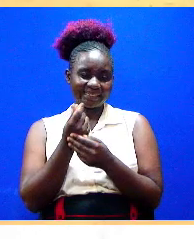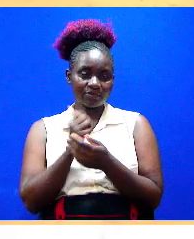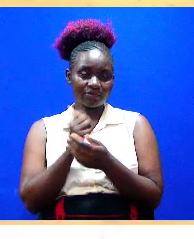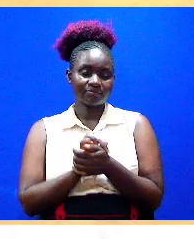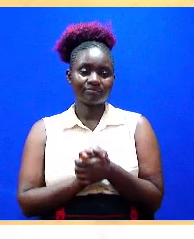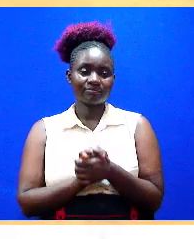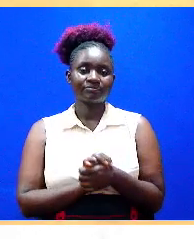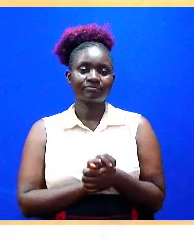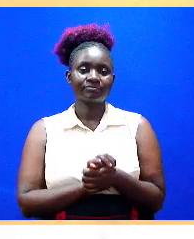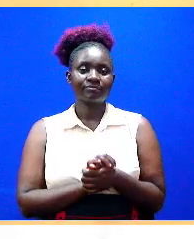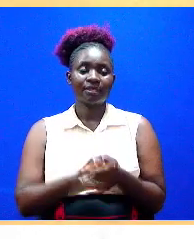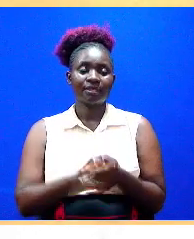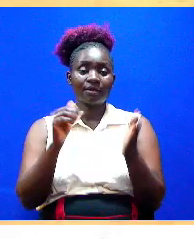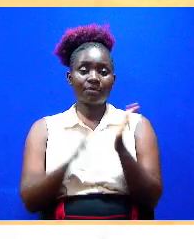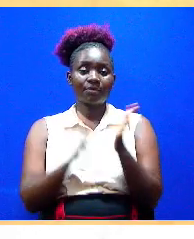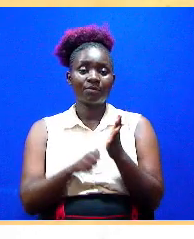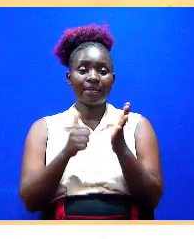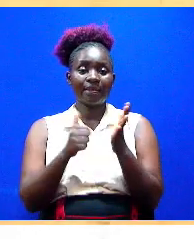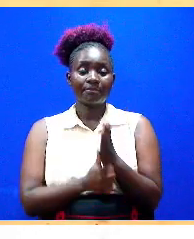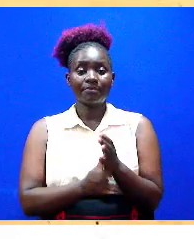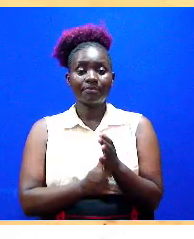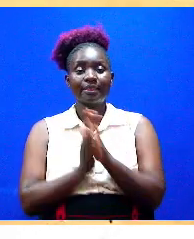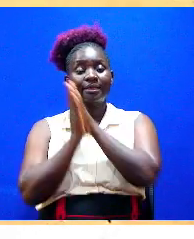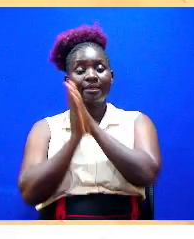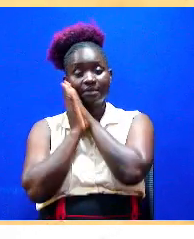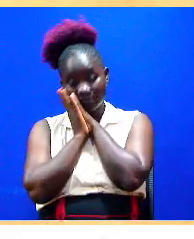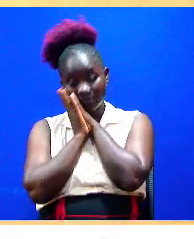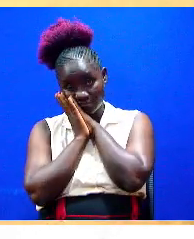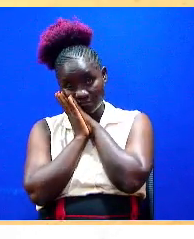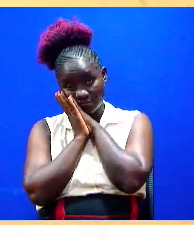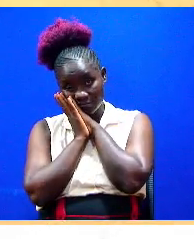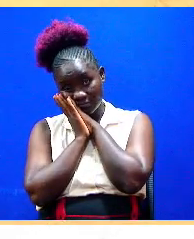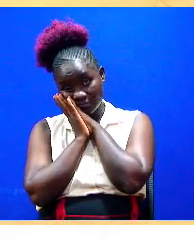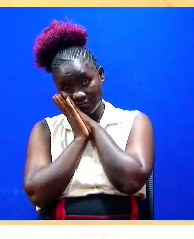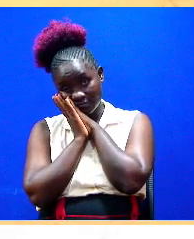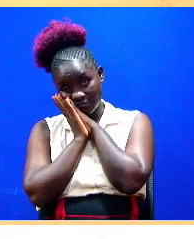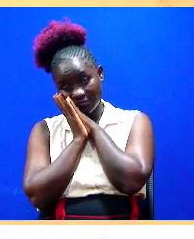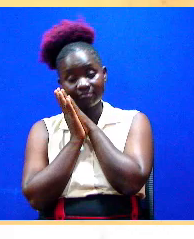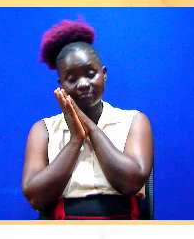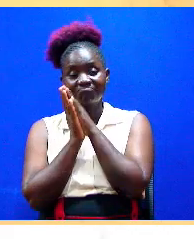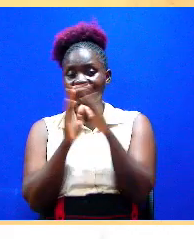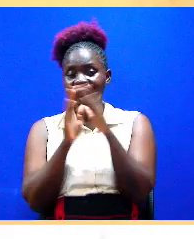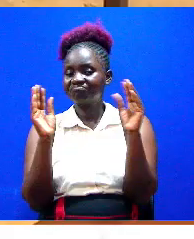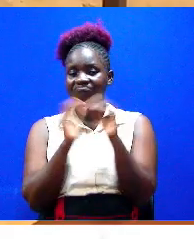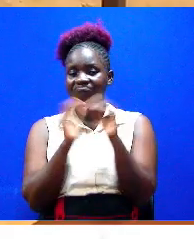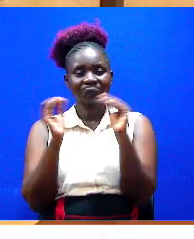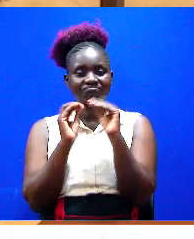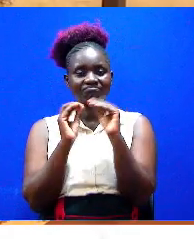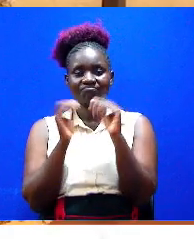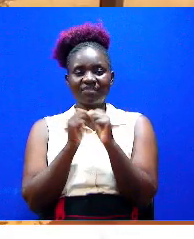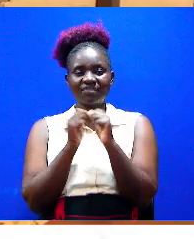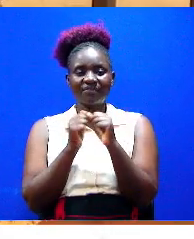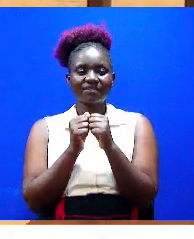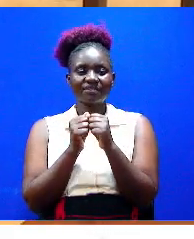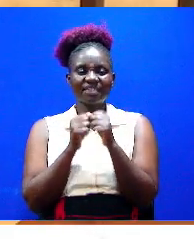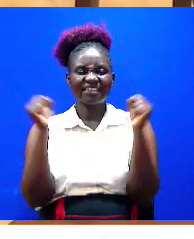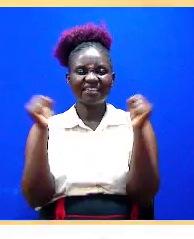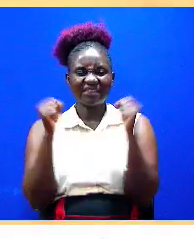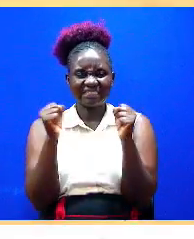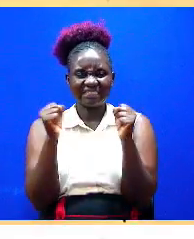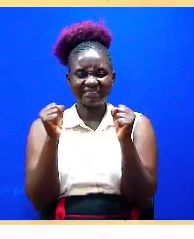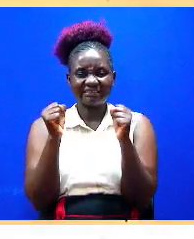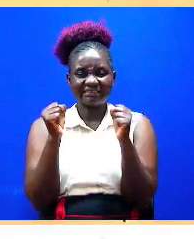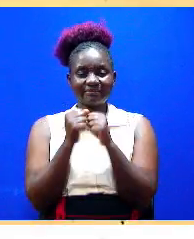umu chando uyo buo kura aranse No tema kuruari tuli kunyara kiagera nuko igusibunzira teyo